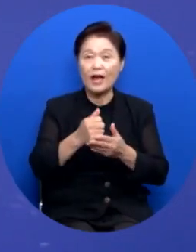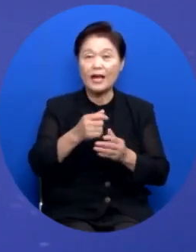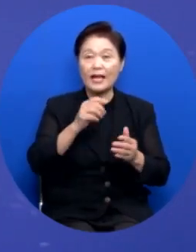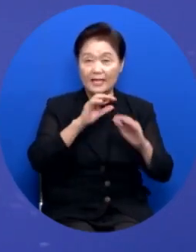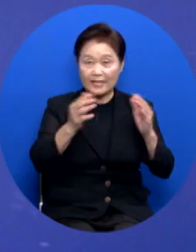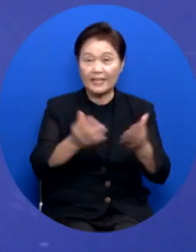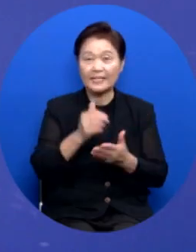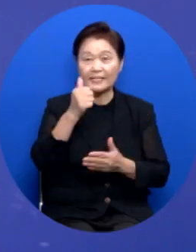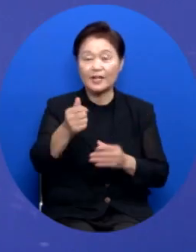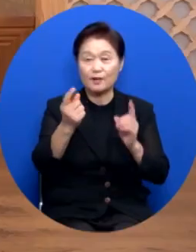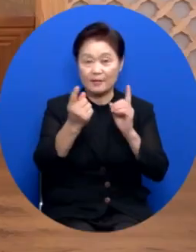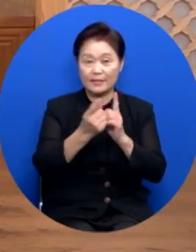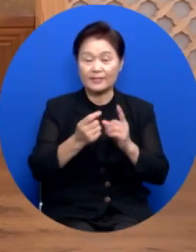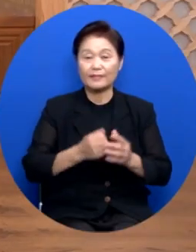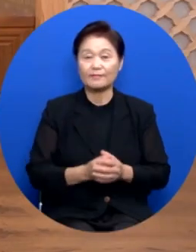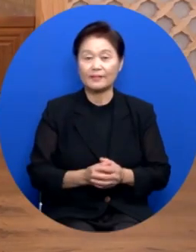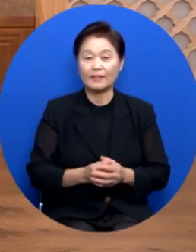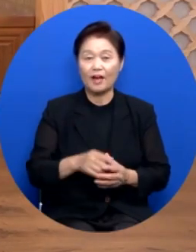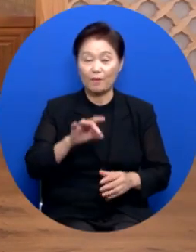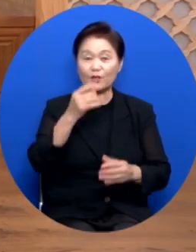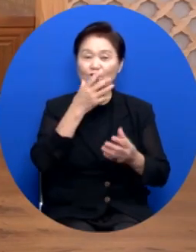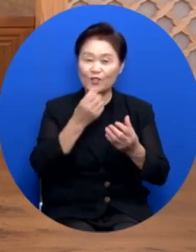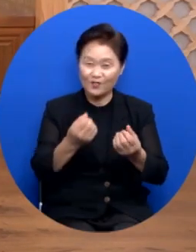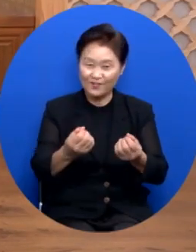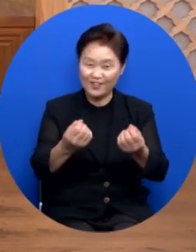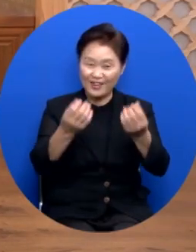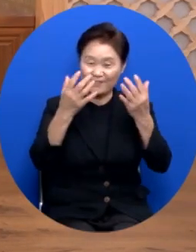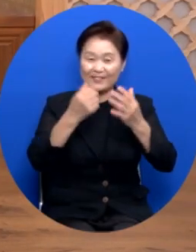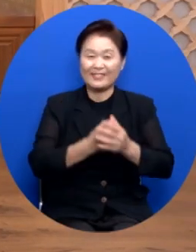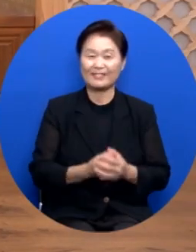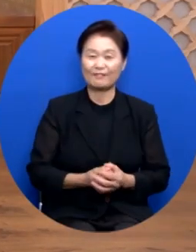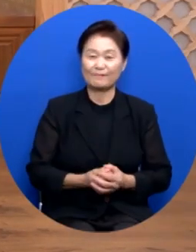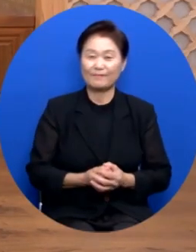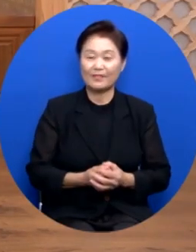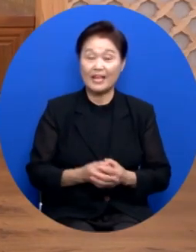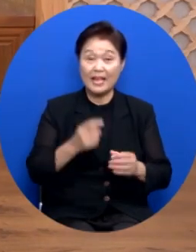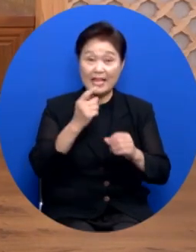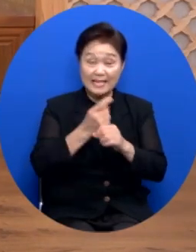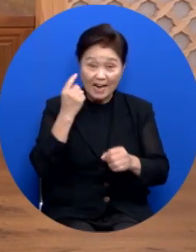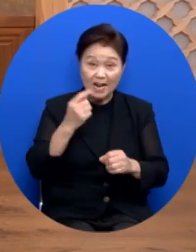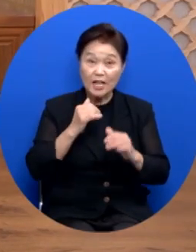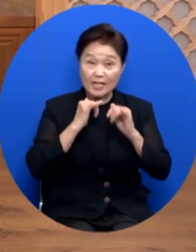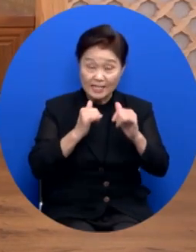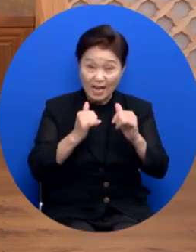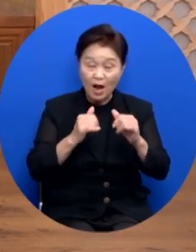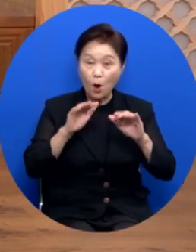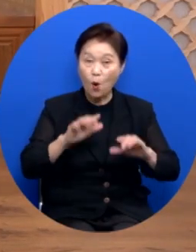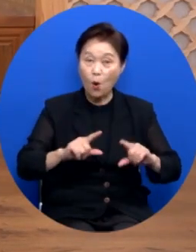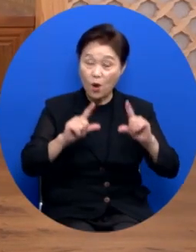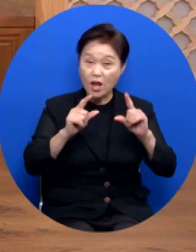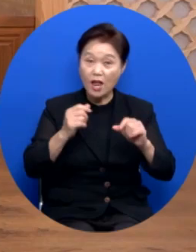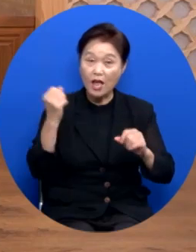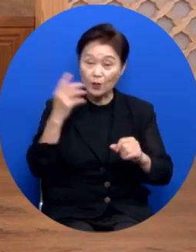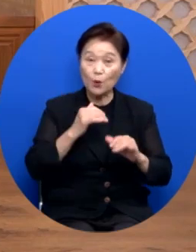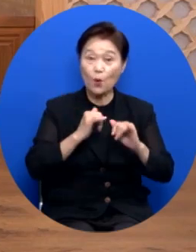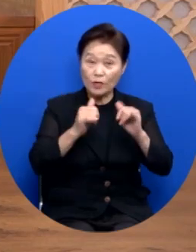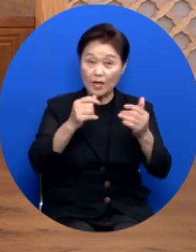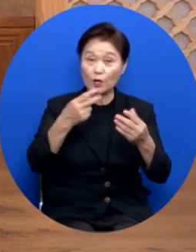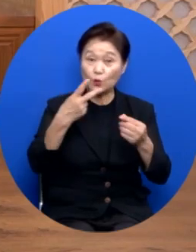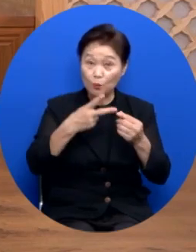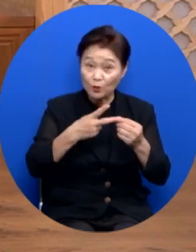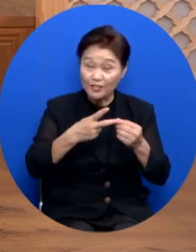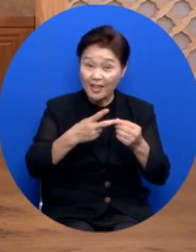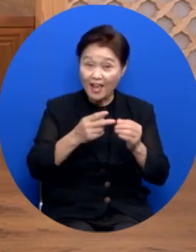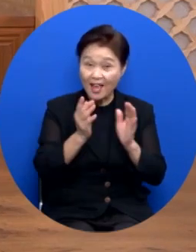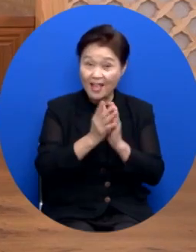기자입니다 예 먼저 축하드립니다 예 작년에 이어 두 번째 수상이라고 직접 가지고